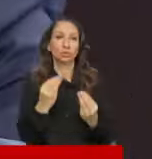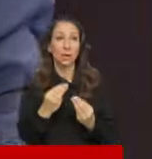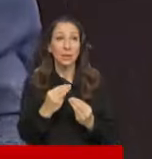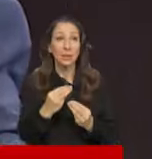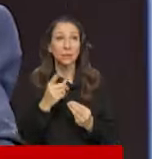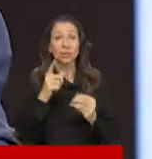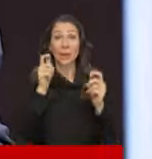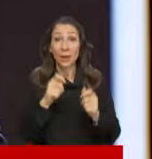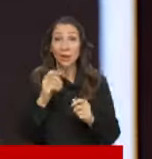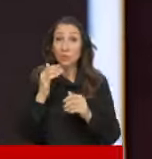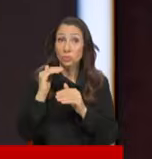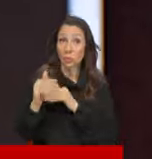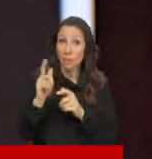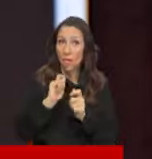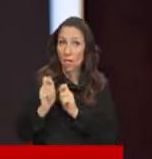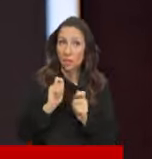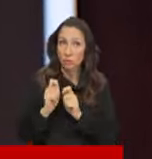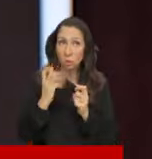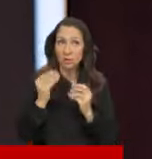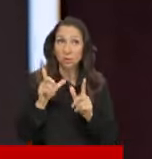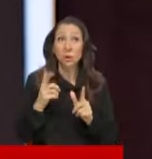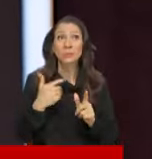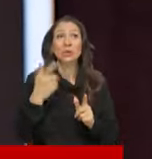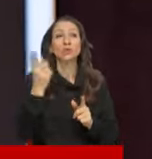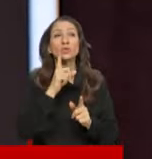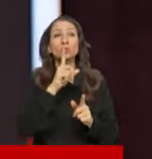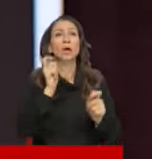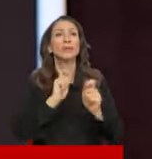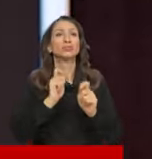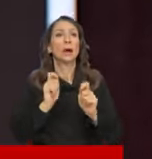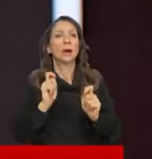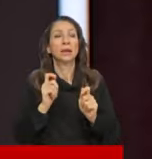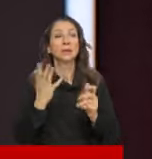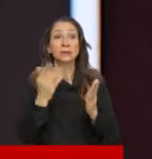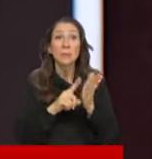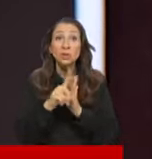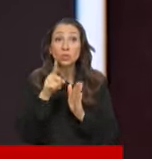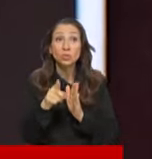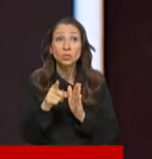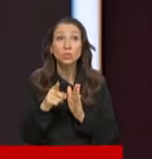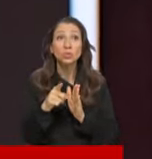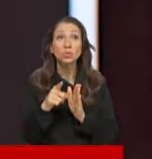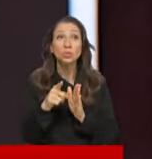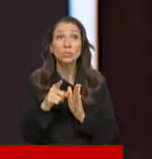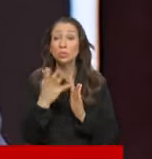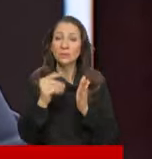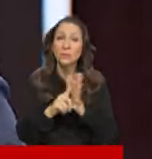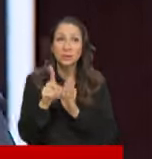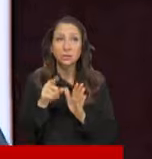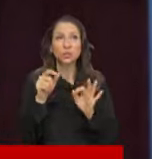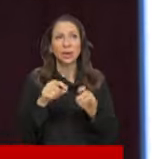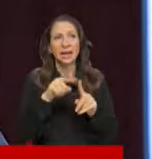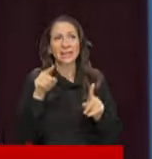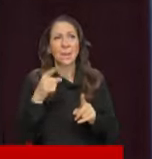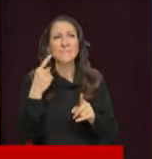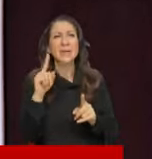bunu yaparken vatandaşla bir anlaşmada olması gerek B % 10000 anlaşma nasıl başarıyorsunuz bu bunu nasıl baş şu an kadar